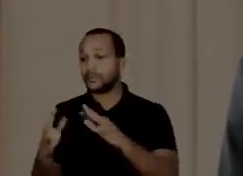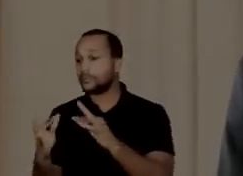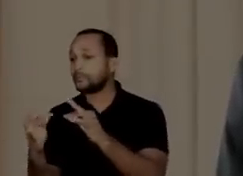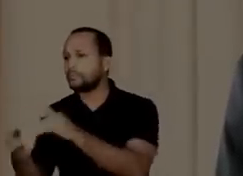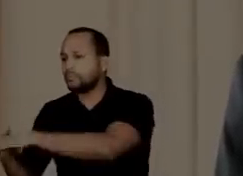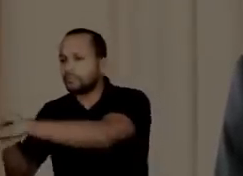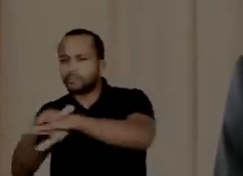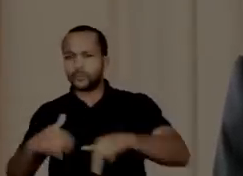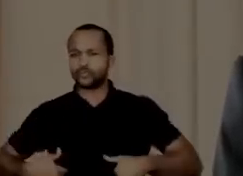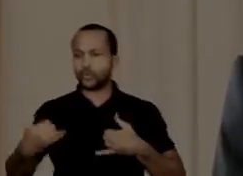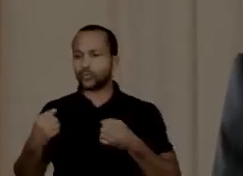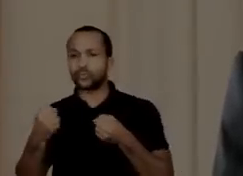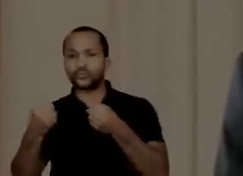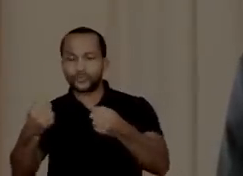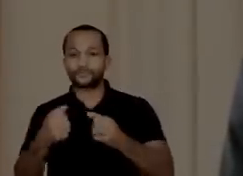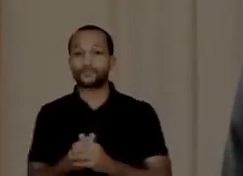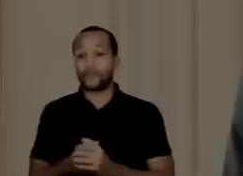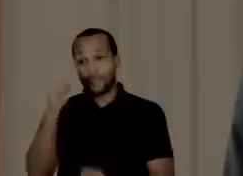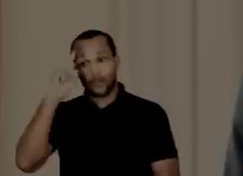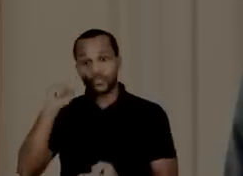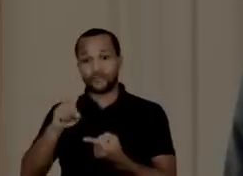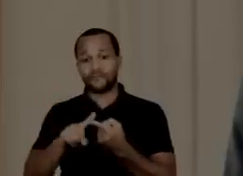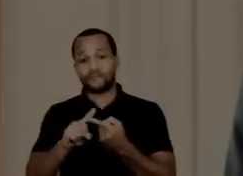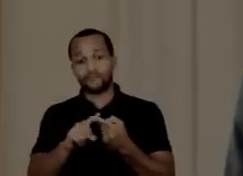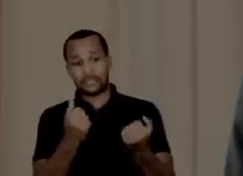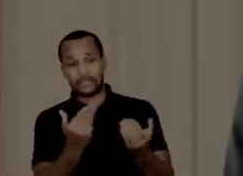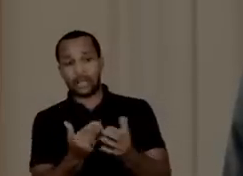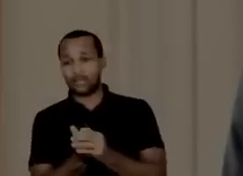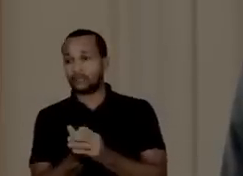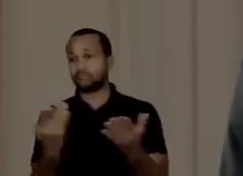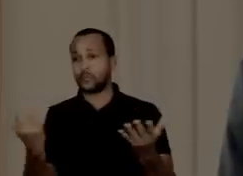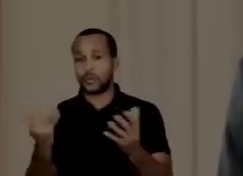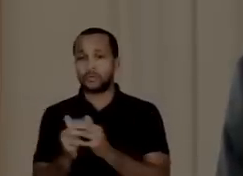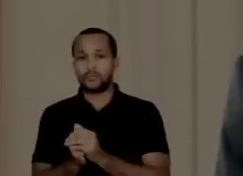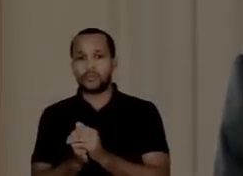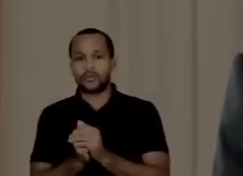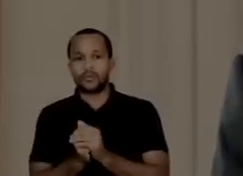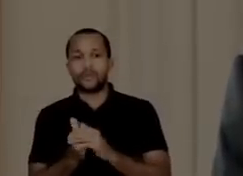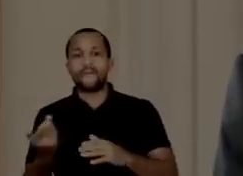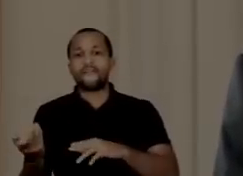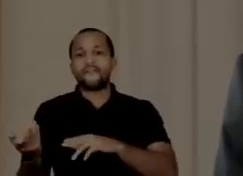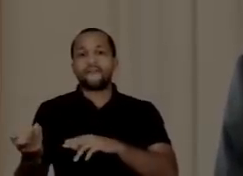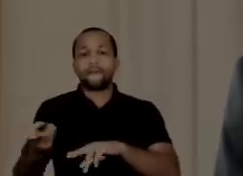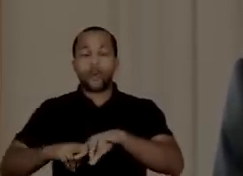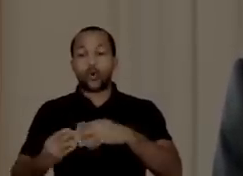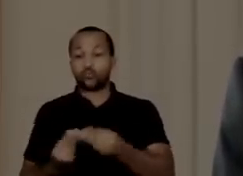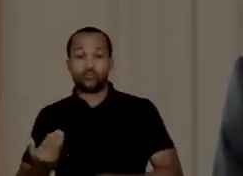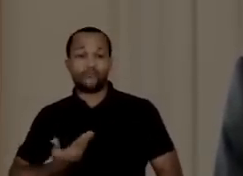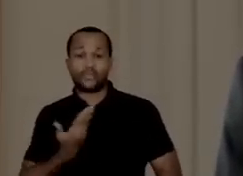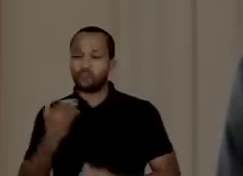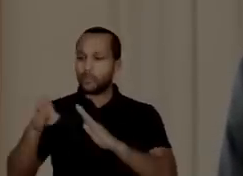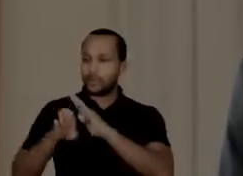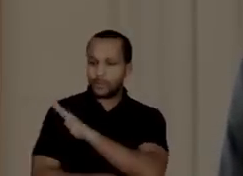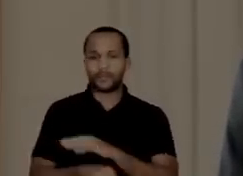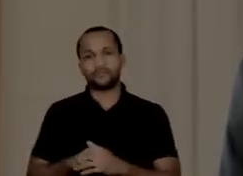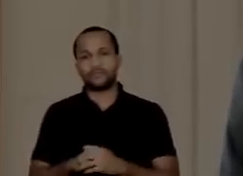des contrevenants au code de la route et sur la sensibilisation et l'éducation des jeunes conducteurs. Cet objectif ambitieux de réduire le